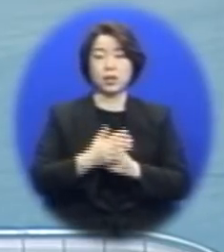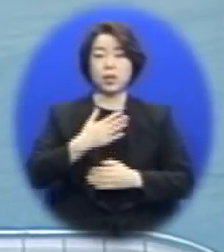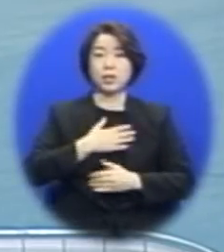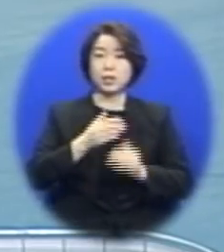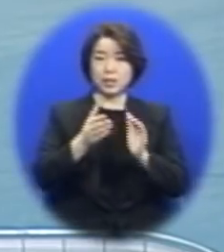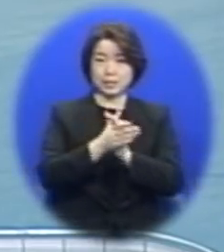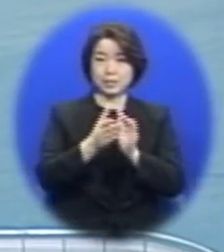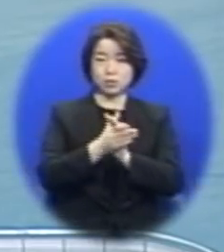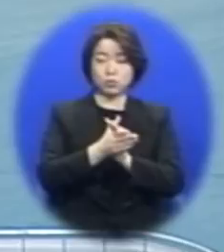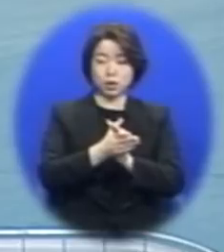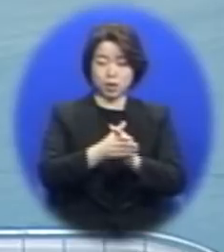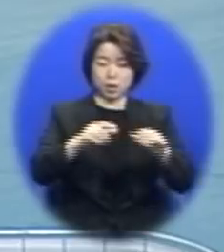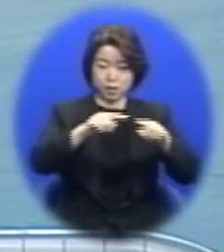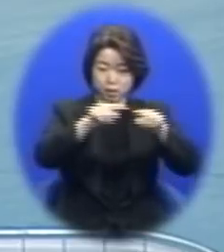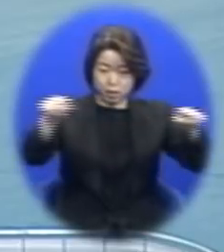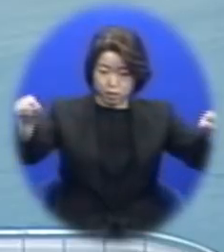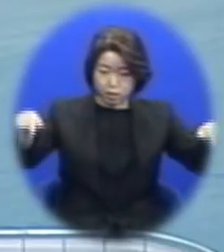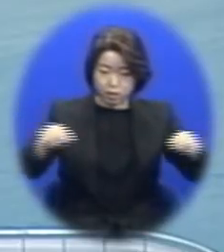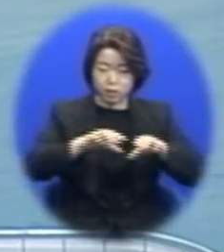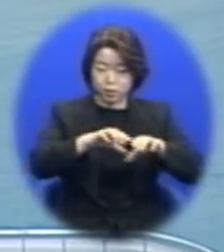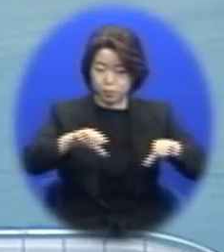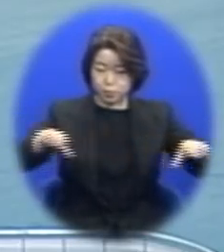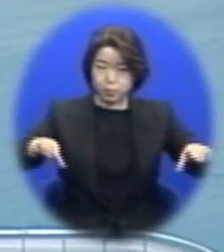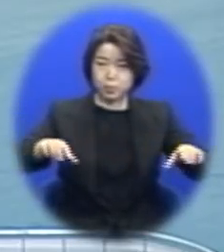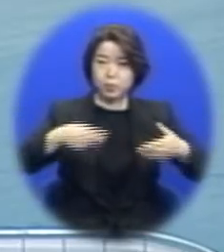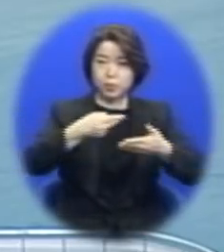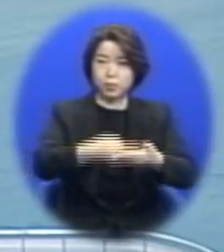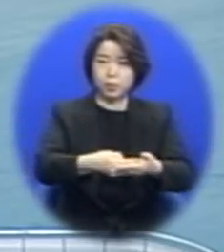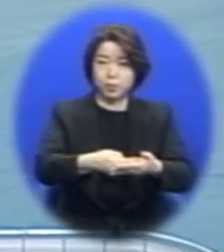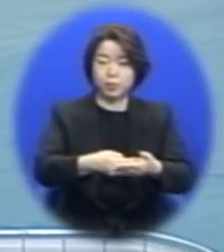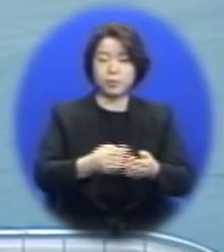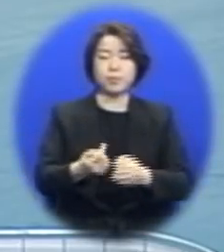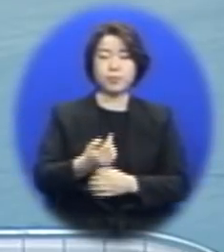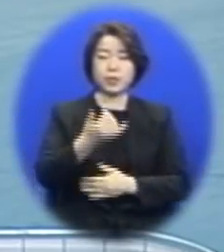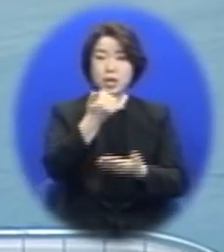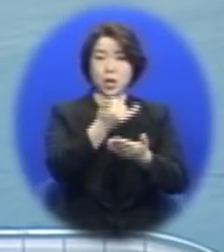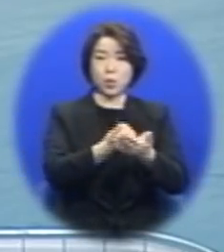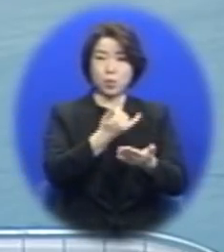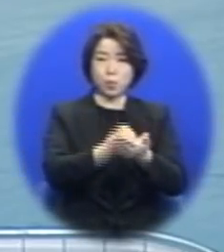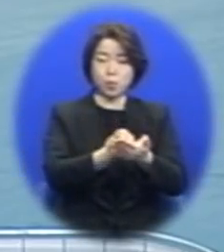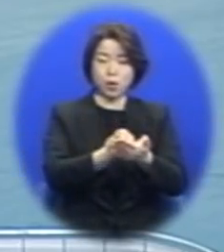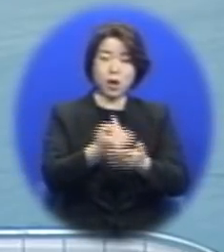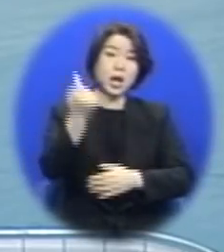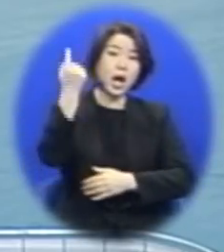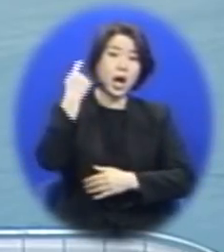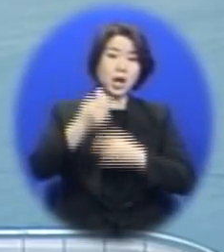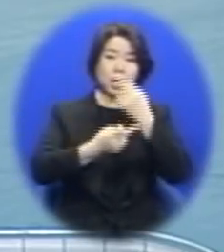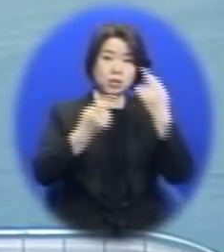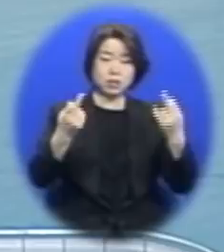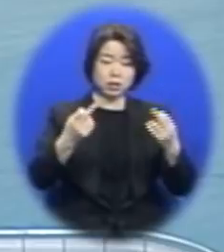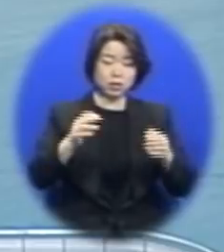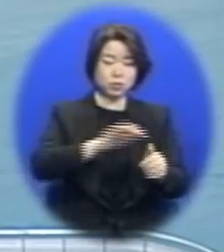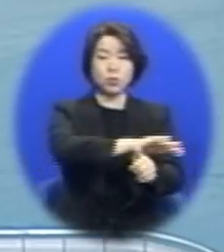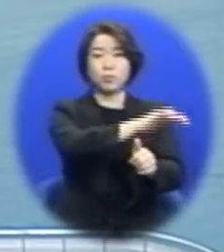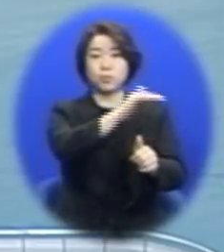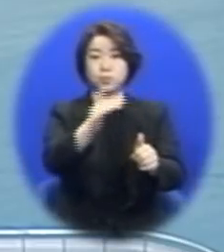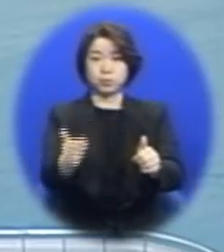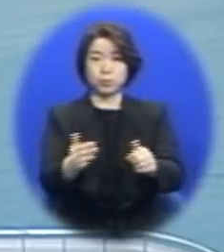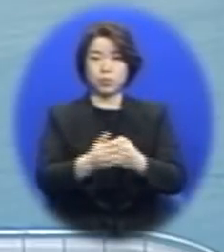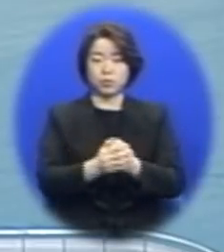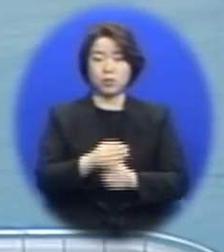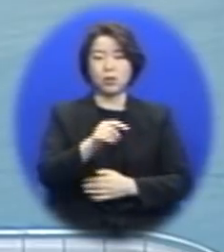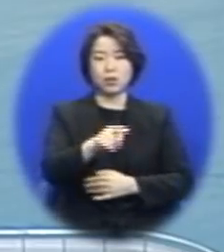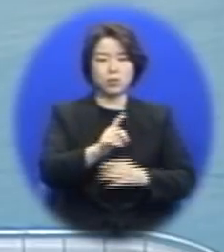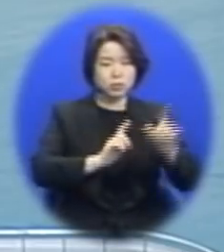친구가 들어있는 관을 가지고 고아원 뒷동산에 가서 묻어버리는 겁니다. 그